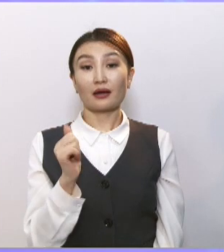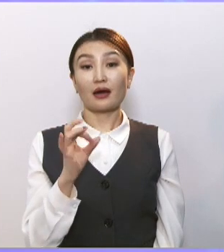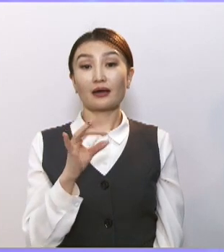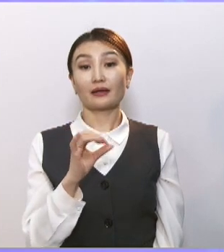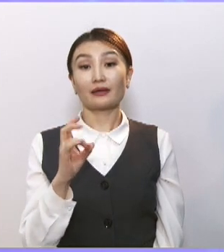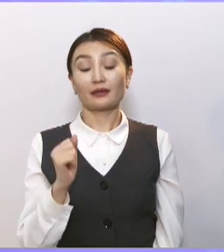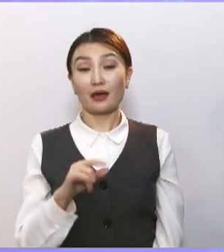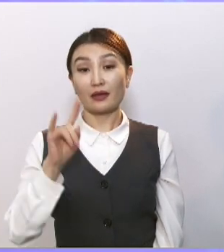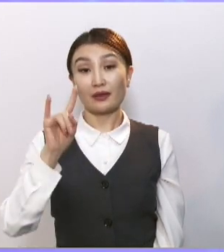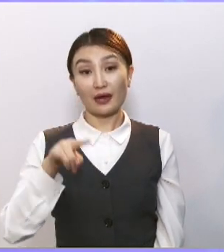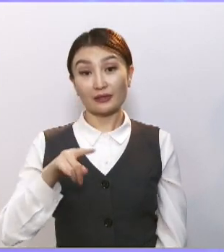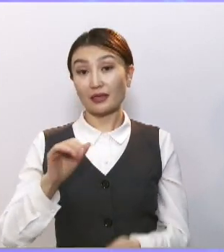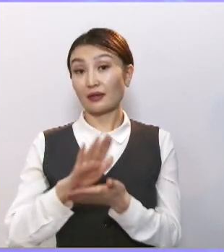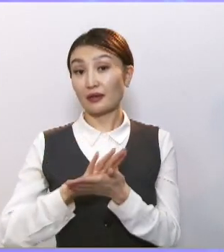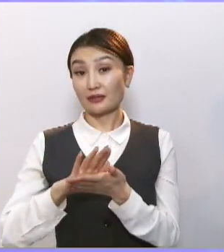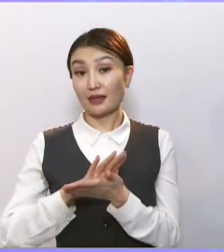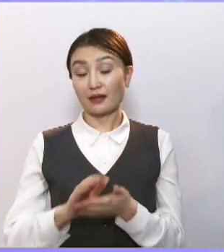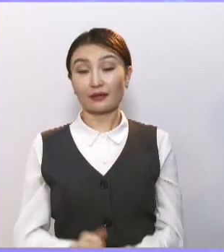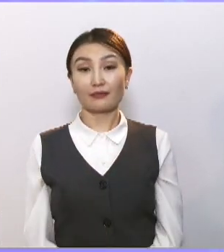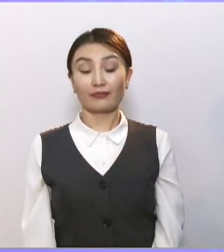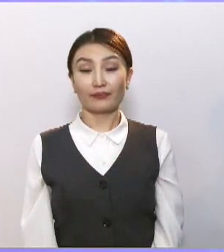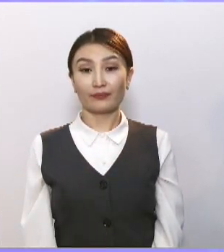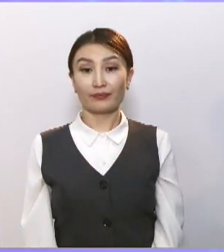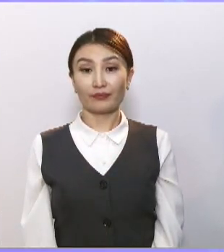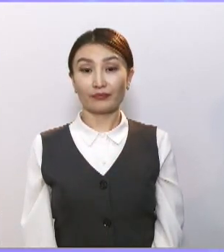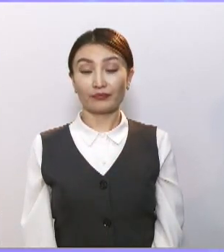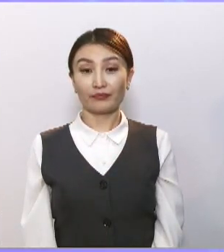Карина терезени тазалайт.